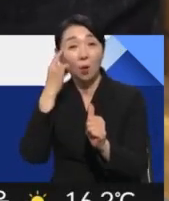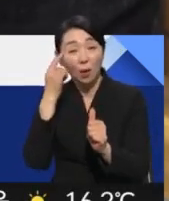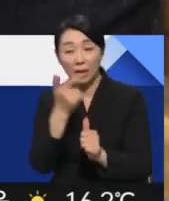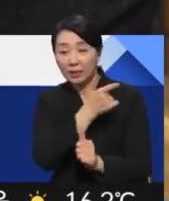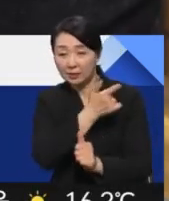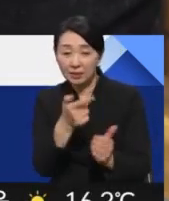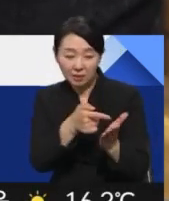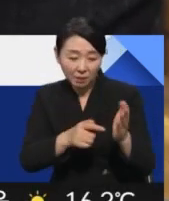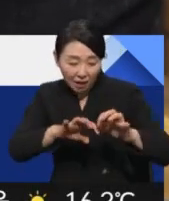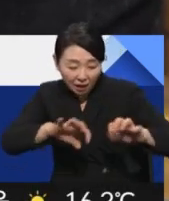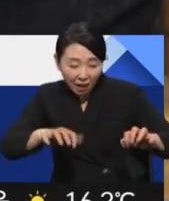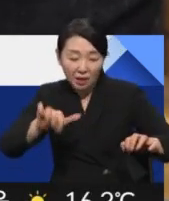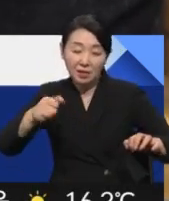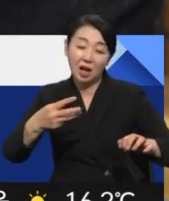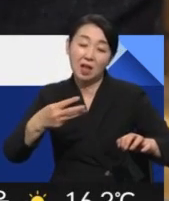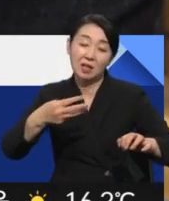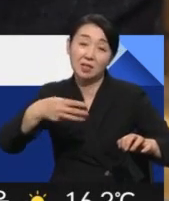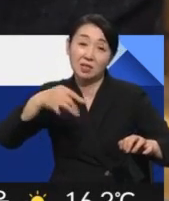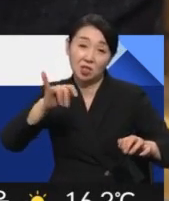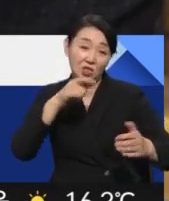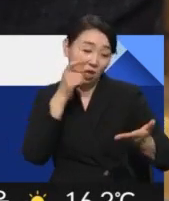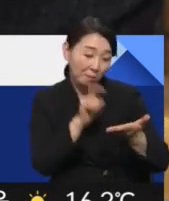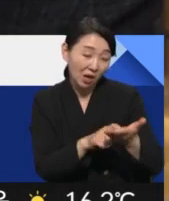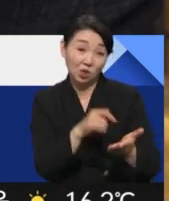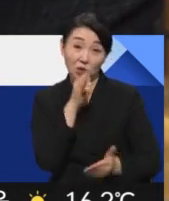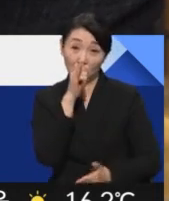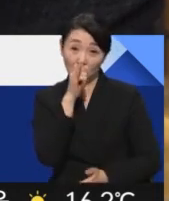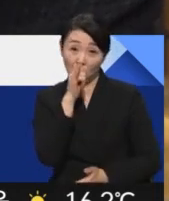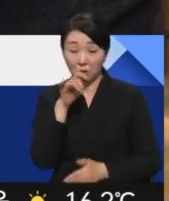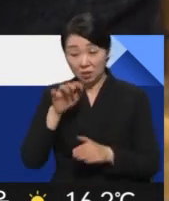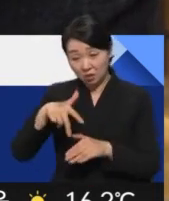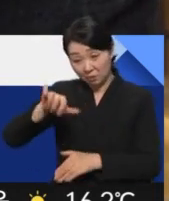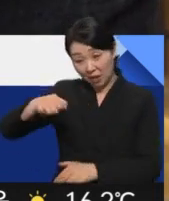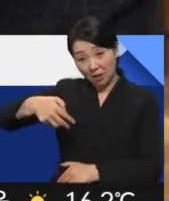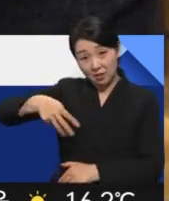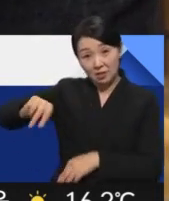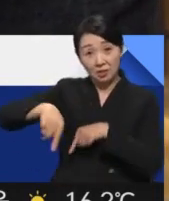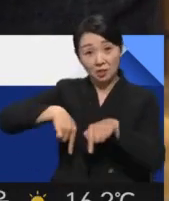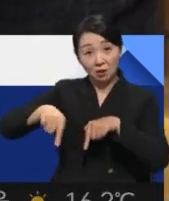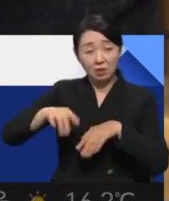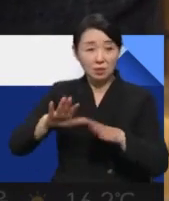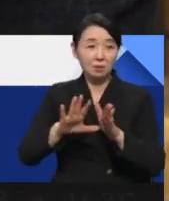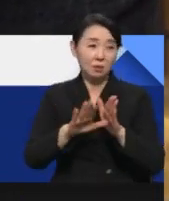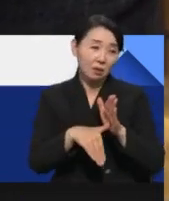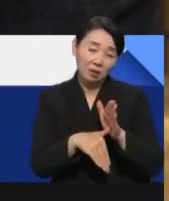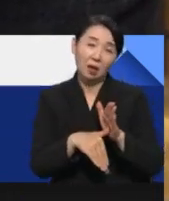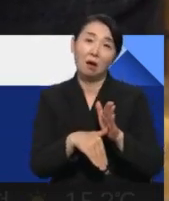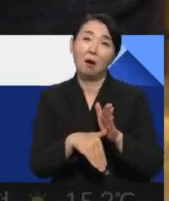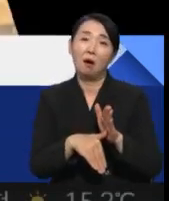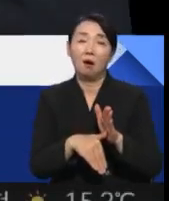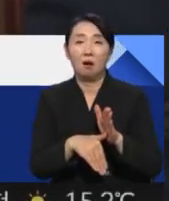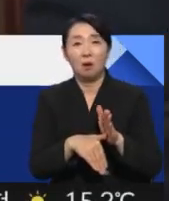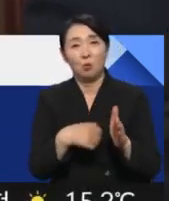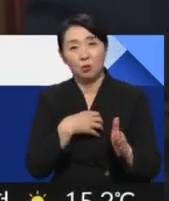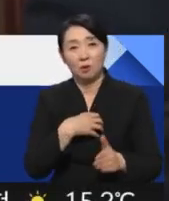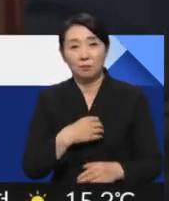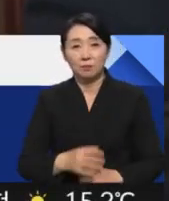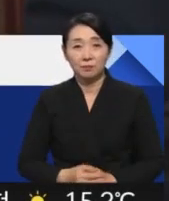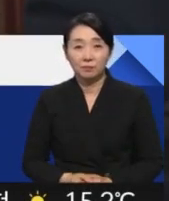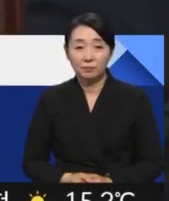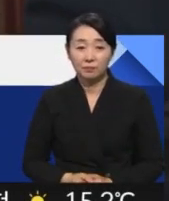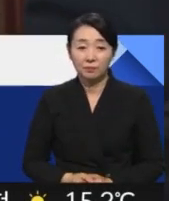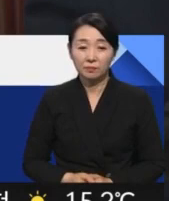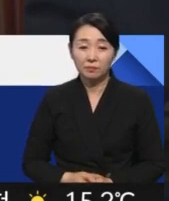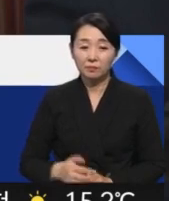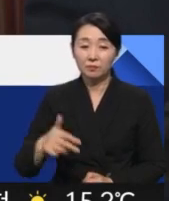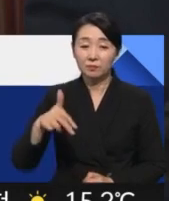나와요. 그래서 이런 갈치 정치는 지금 이 시국에서 굉장히 심각한 해당행위가 해당된다. 전재수 의원은